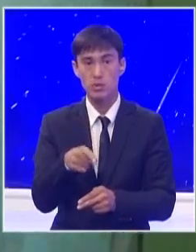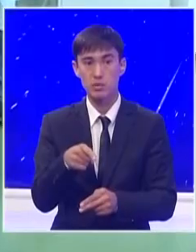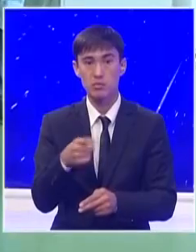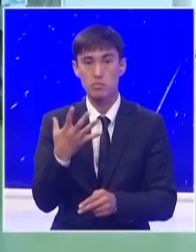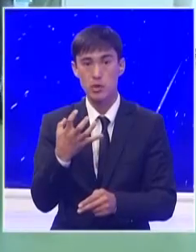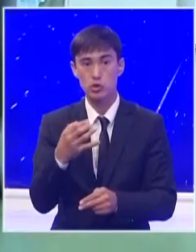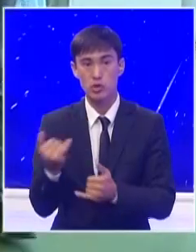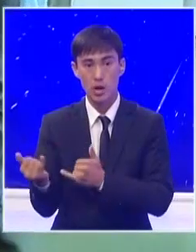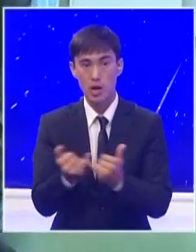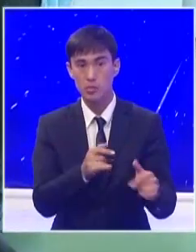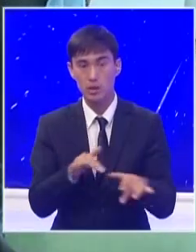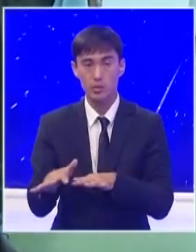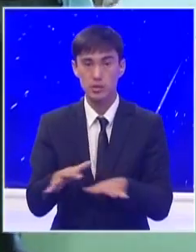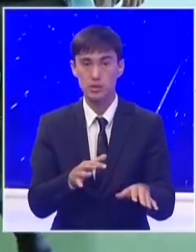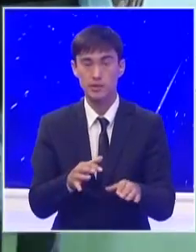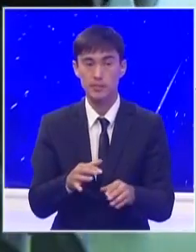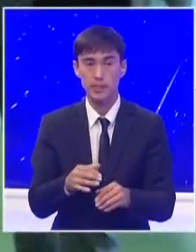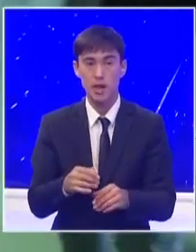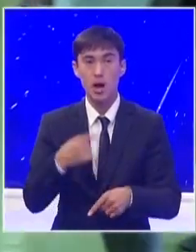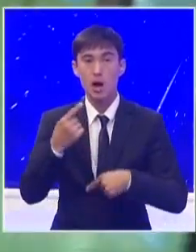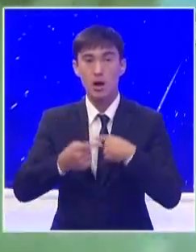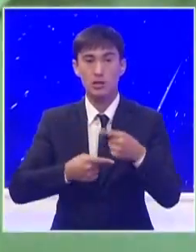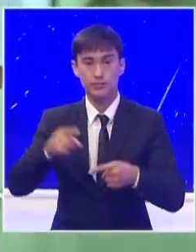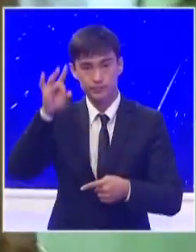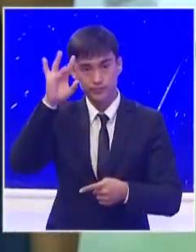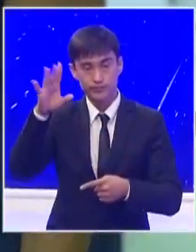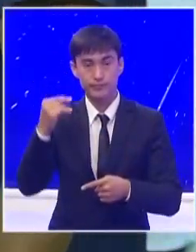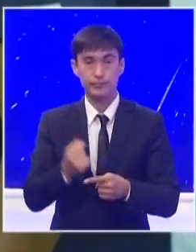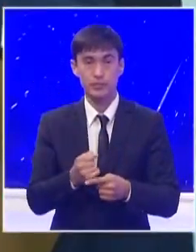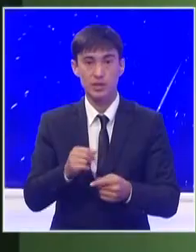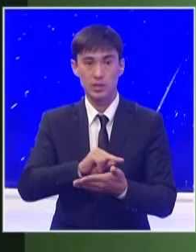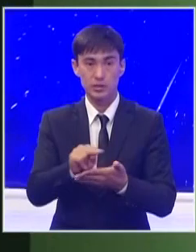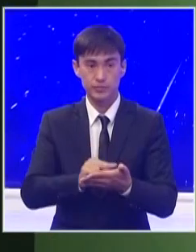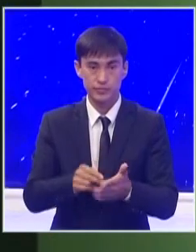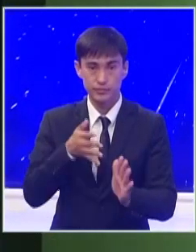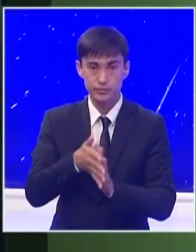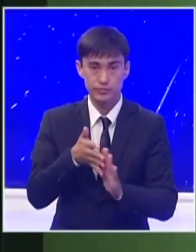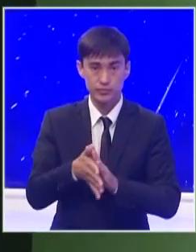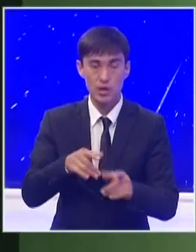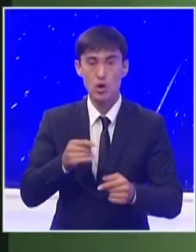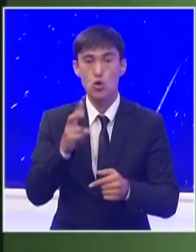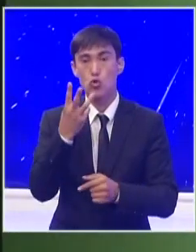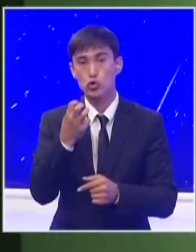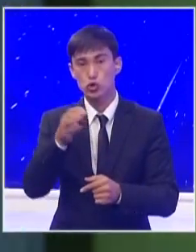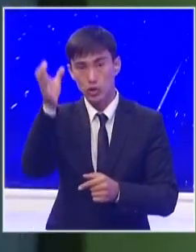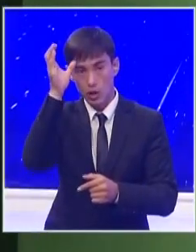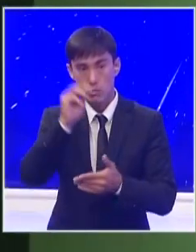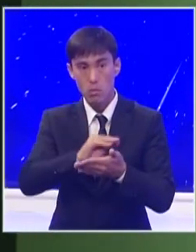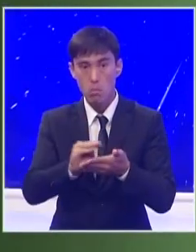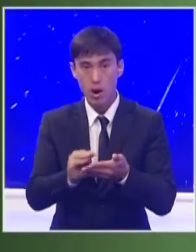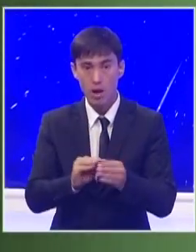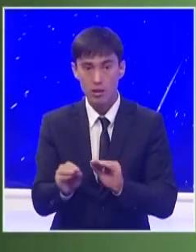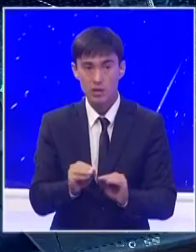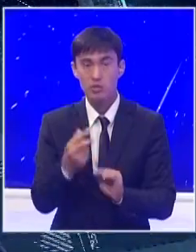астамы қайырымдылық операциясы. Атаңызға айналған дәрігер зерттеулерін қағазға да түсіреді. Ол 300 ғылыми мақала мен 7